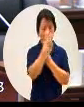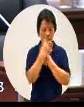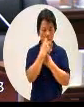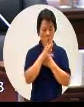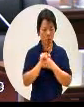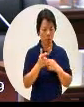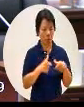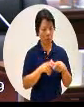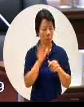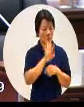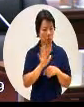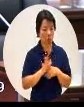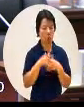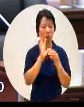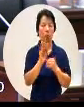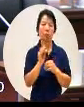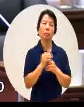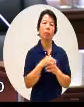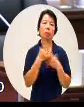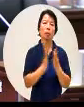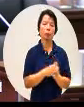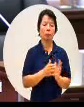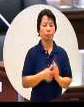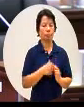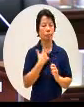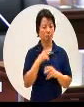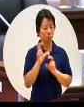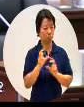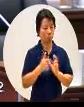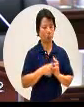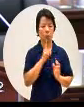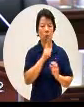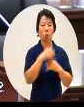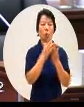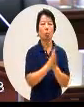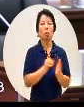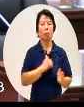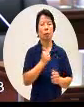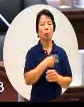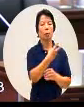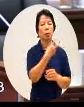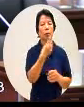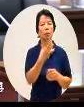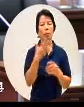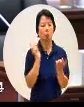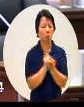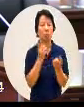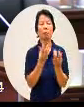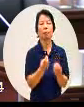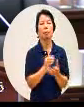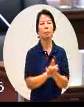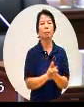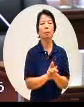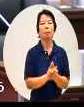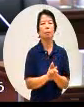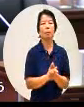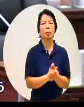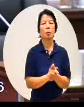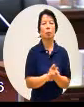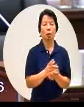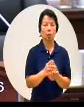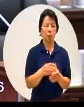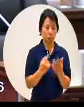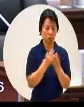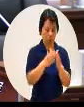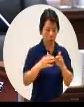這種心態呢坦白說我以前認識的228家屬還真的很少然後呢幾乎講到